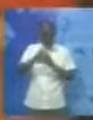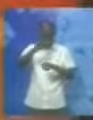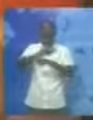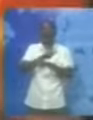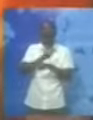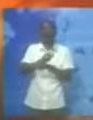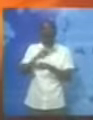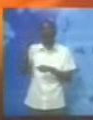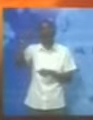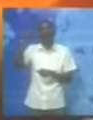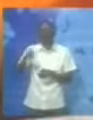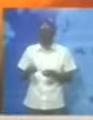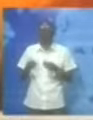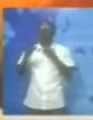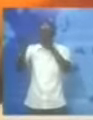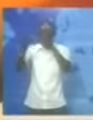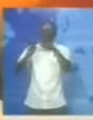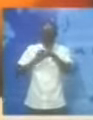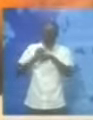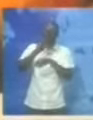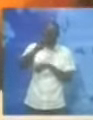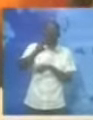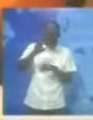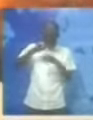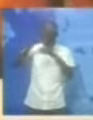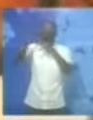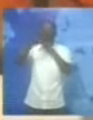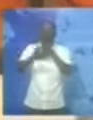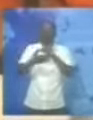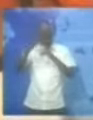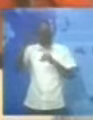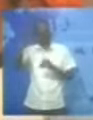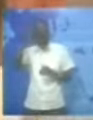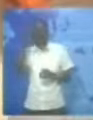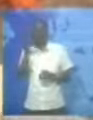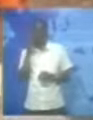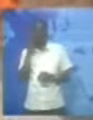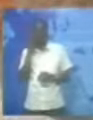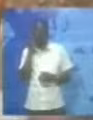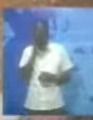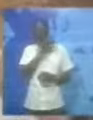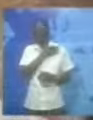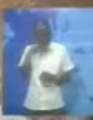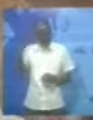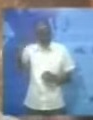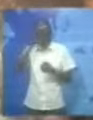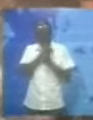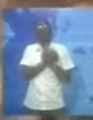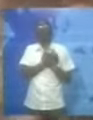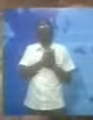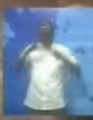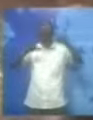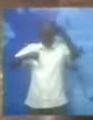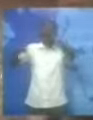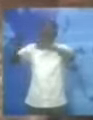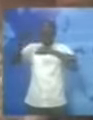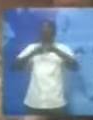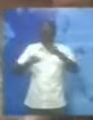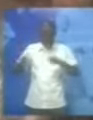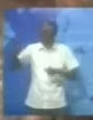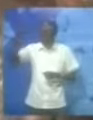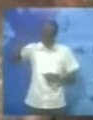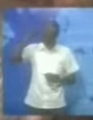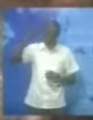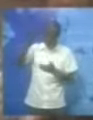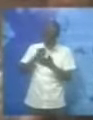sait bien rendre le message qui se cache derrière ces mélanges de couleurs. Passionnée de l'art, elle refuse de s'inscrire dans